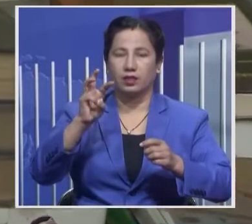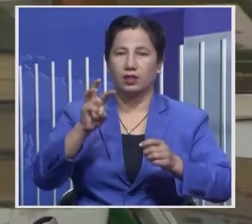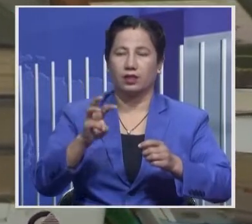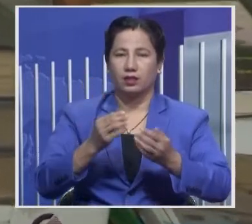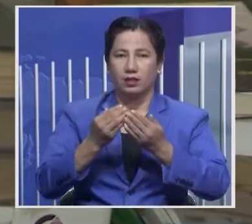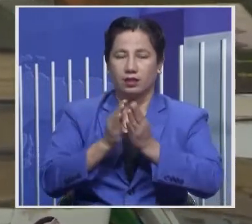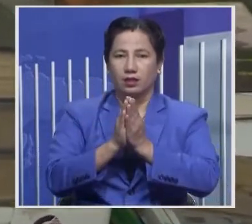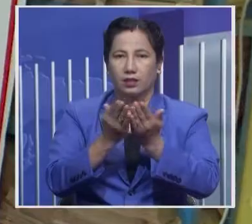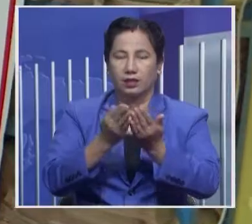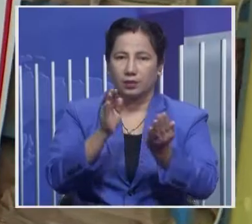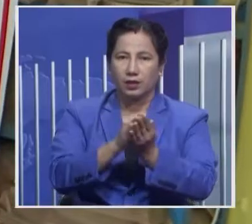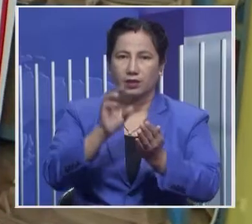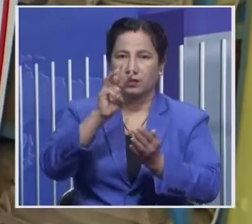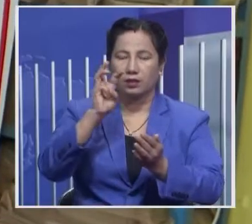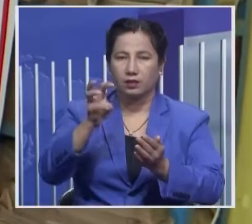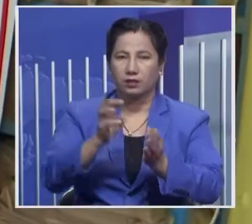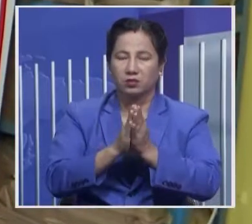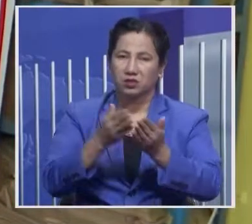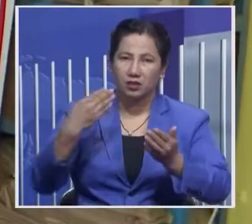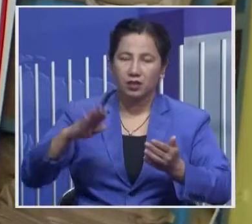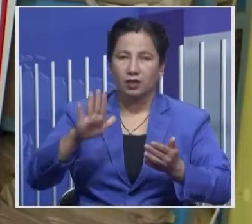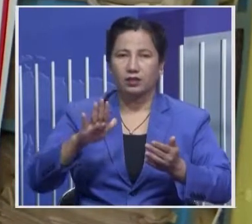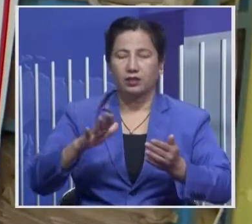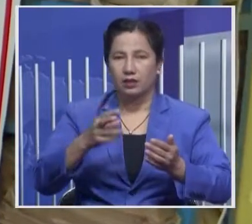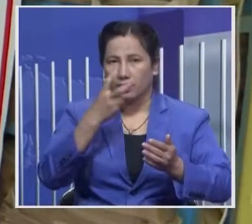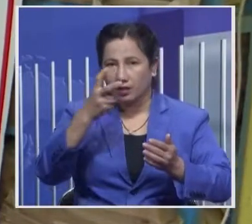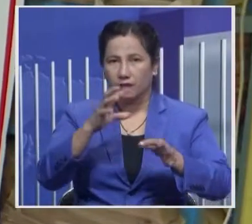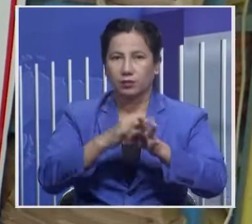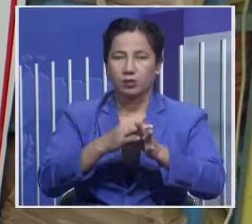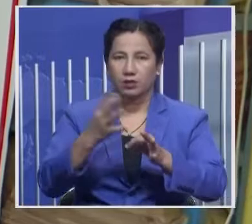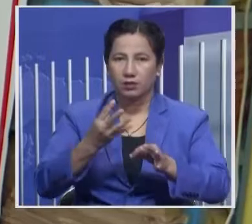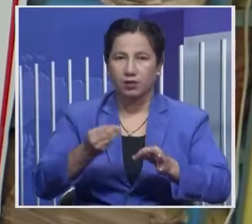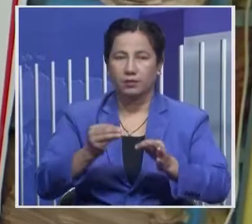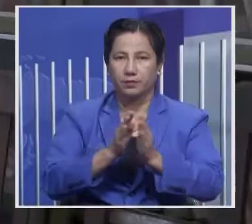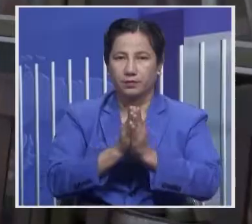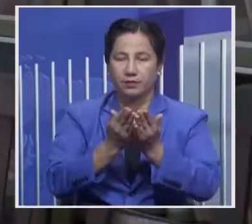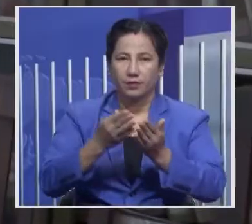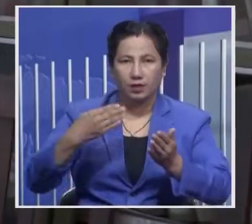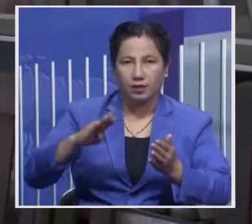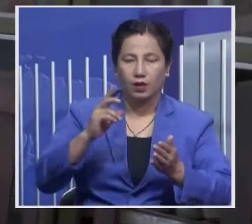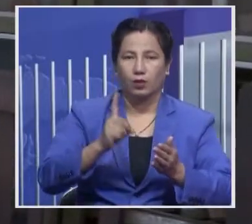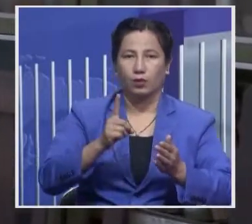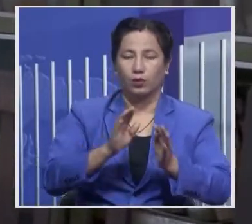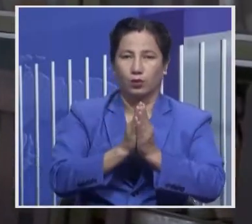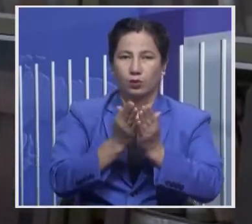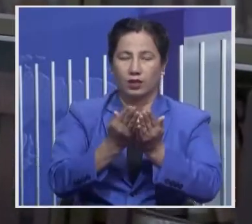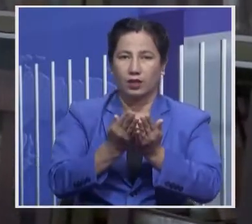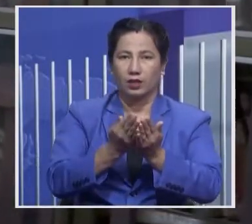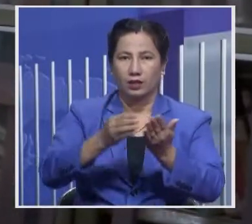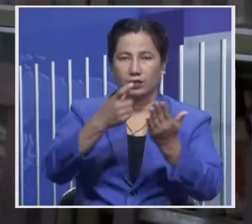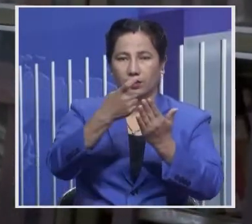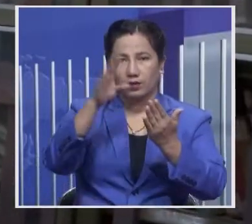हाल करिब 3,000 पुस्तक नष्ट भइसकेका छन्। रेखदेख र व्यवस्थापनको अभावमा पुस्तक नष्ट भएका हुन्। पुस्तकालयको विधान